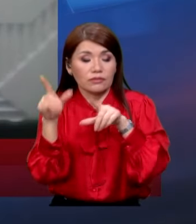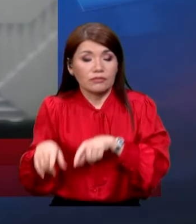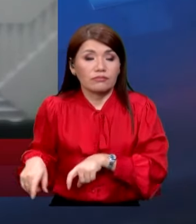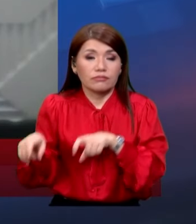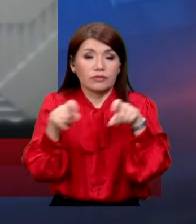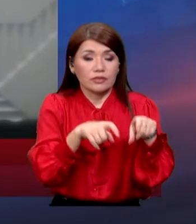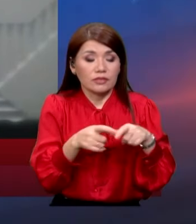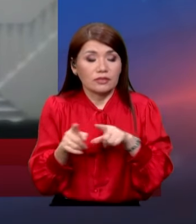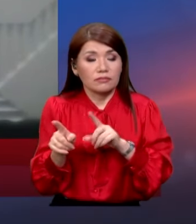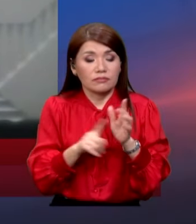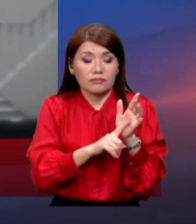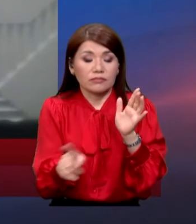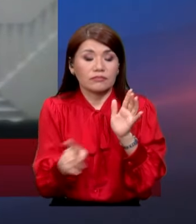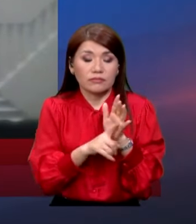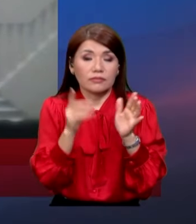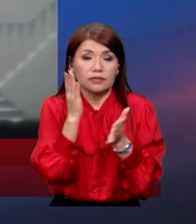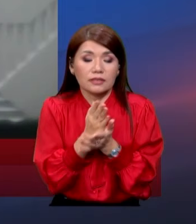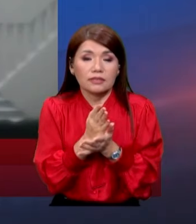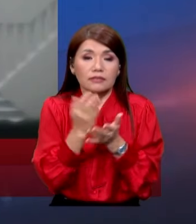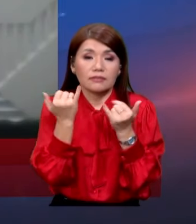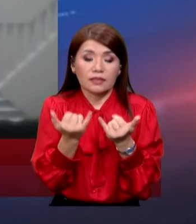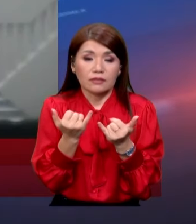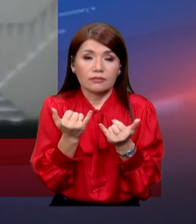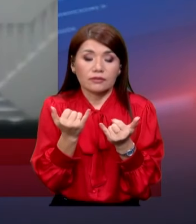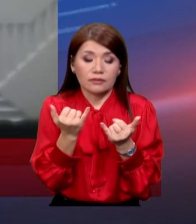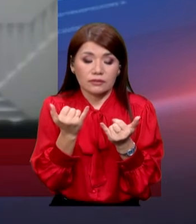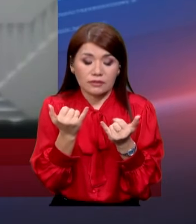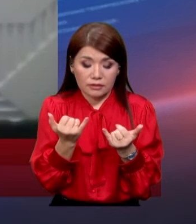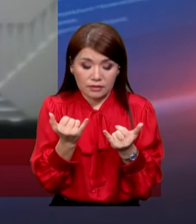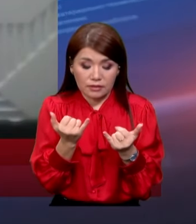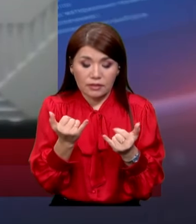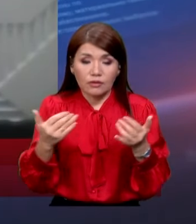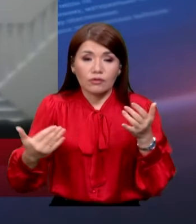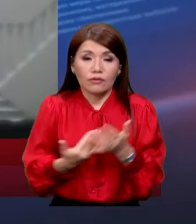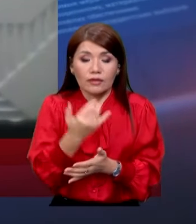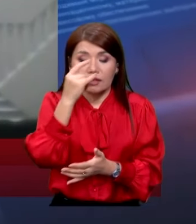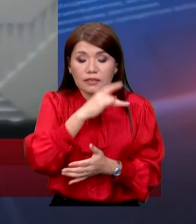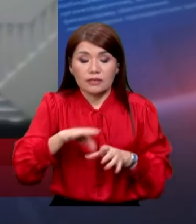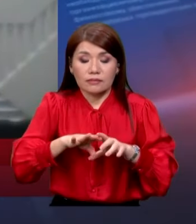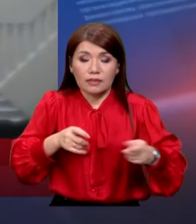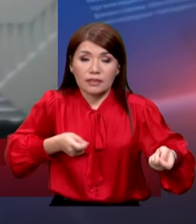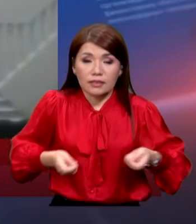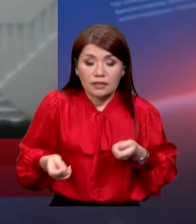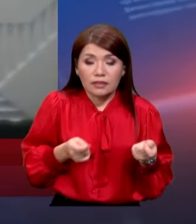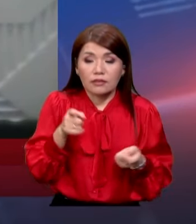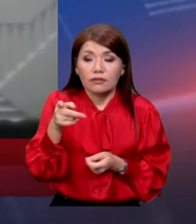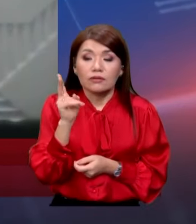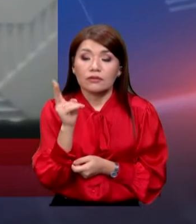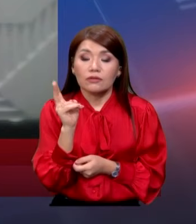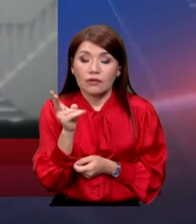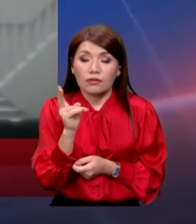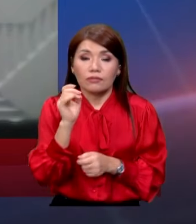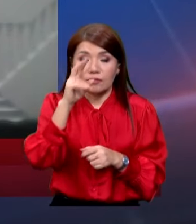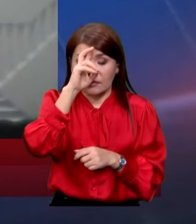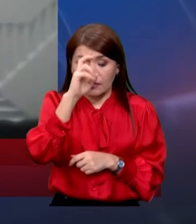шетелге барып келіп жүр. Сондықтан қазіргі таңда жаңа Қазақстан басшыларына ренжіп, олар кім біледі,